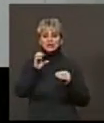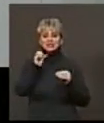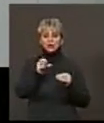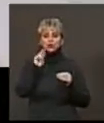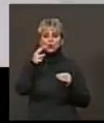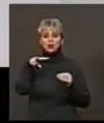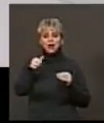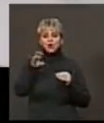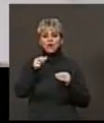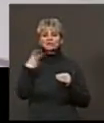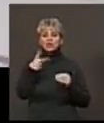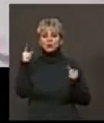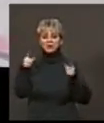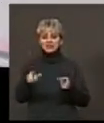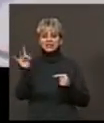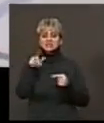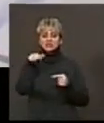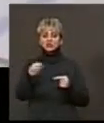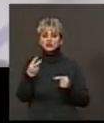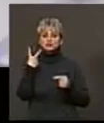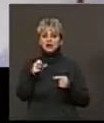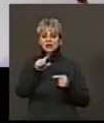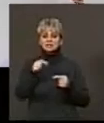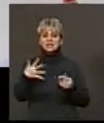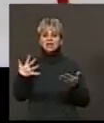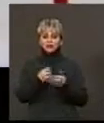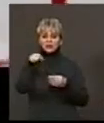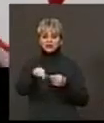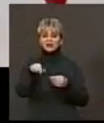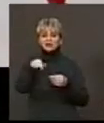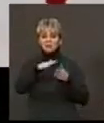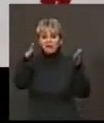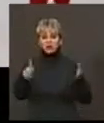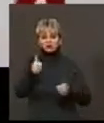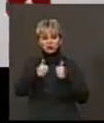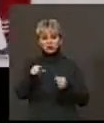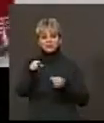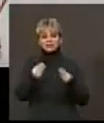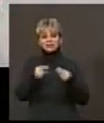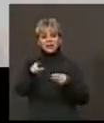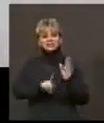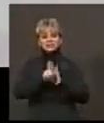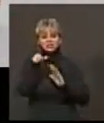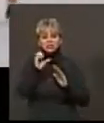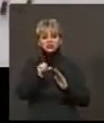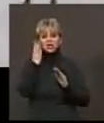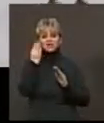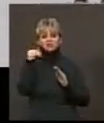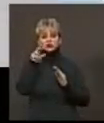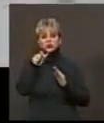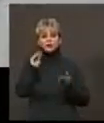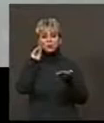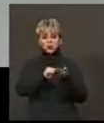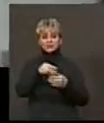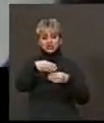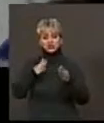Егора Кулакова. Во втором отрезке ростовчане еще дважды зажигали красный свет за воротами соперника. Сначала Евгений Шевчук мощно бросил,